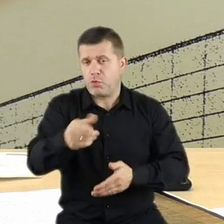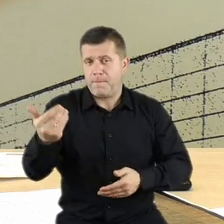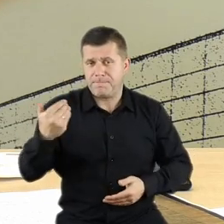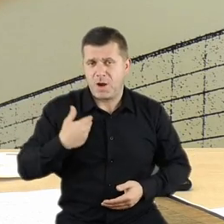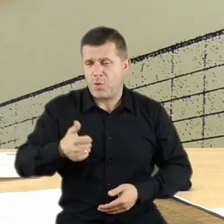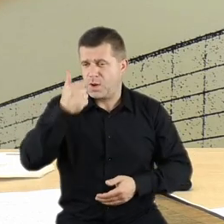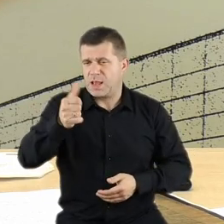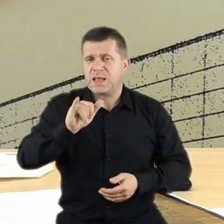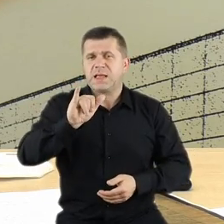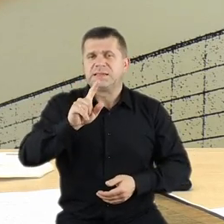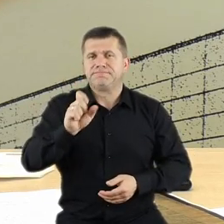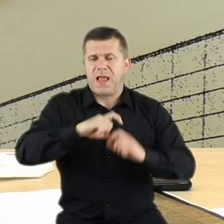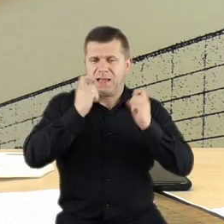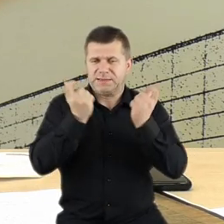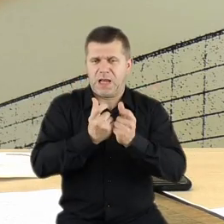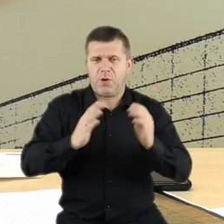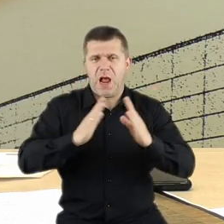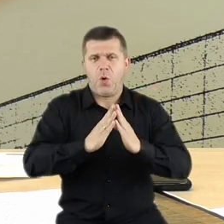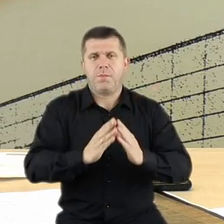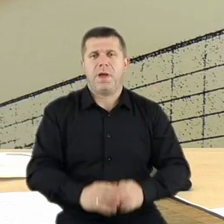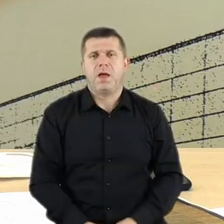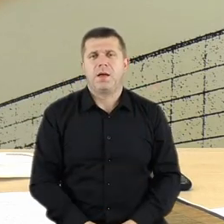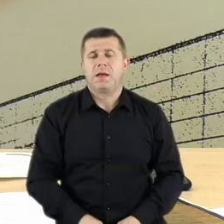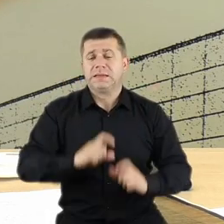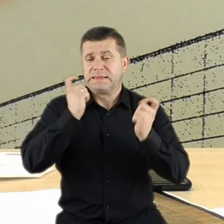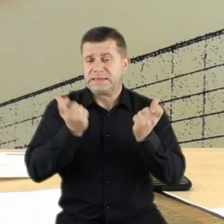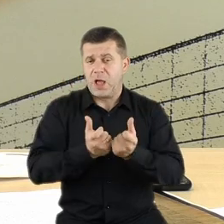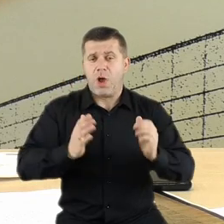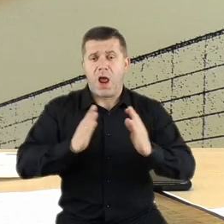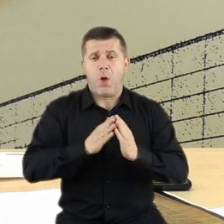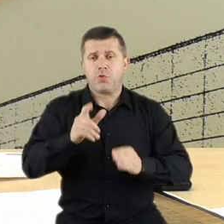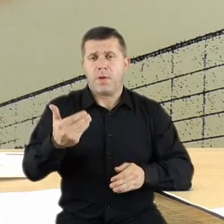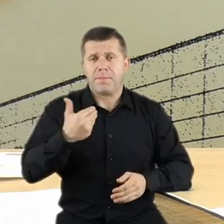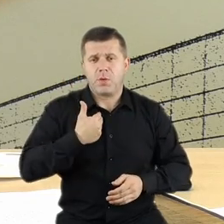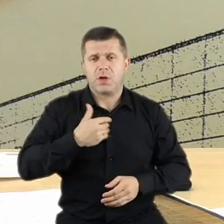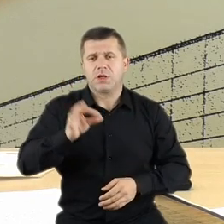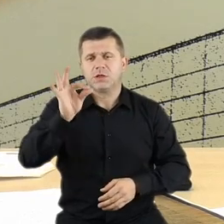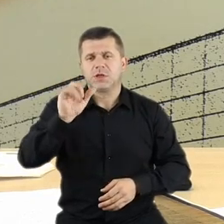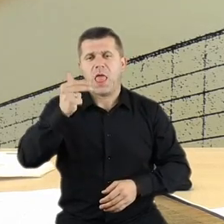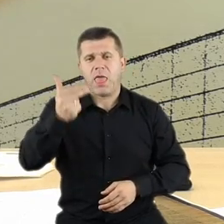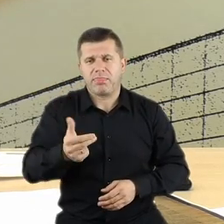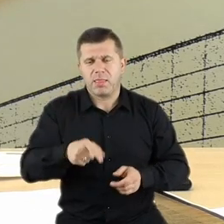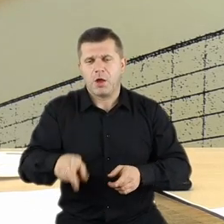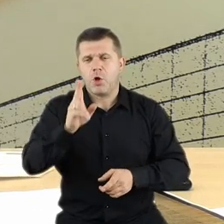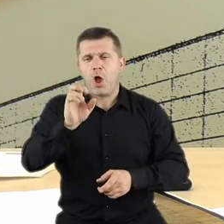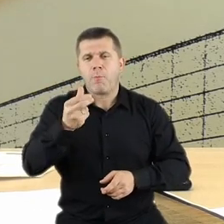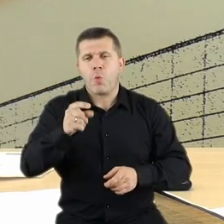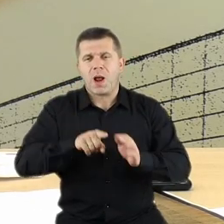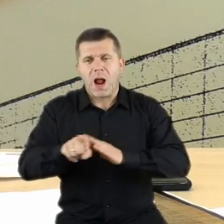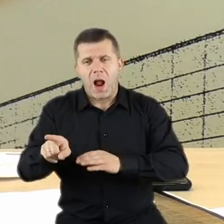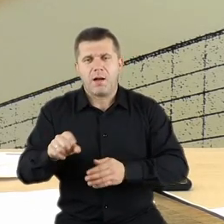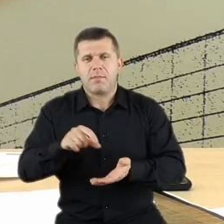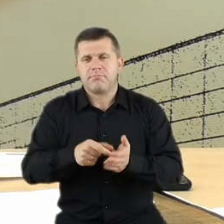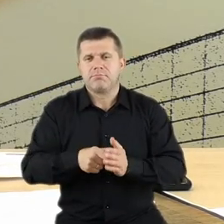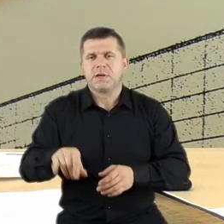Izba w całej chałupie a co chałupa to basin Izba i kumora do izby